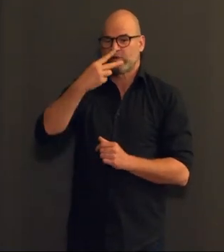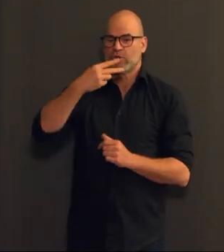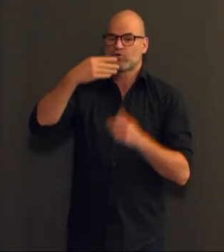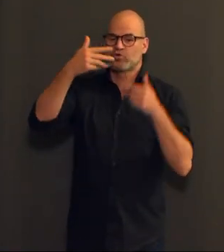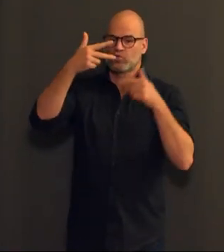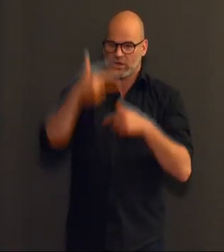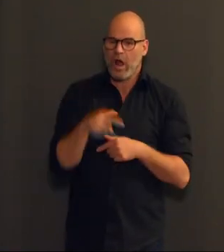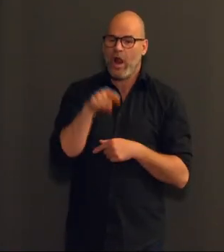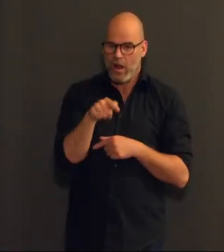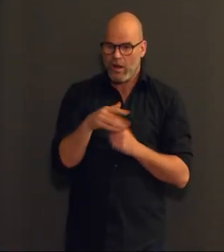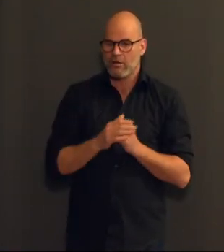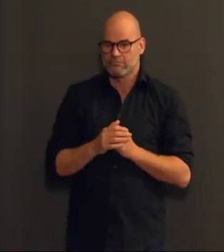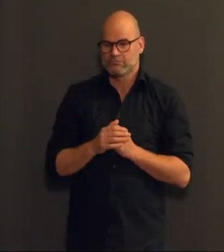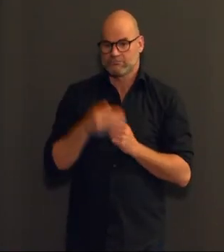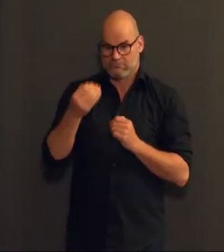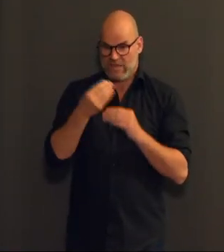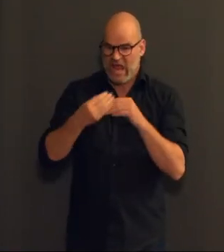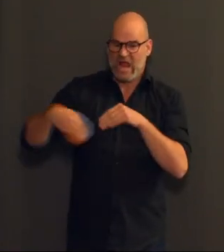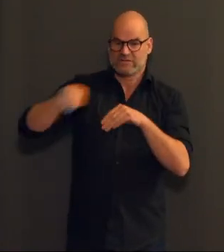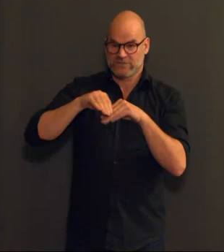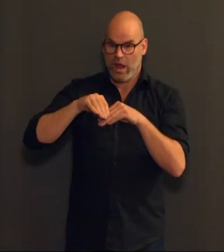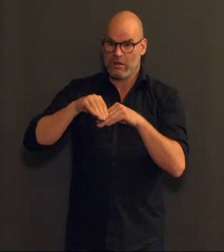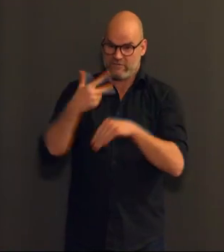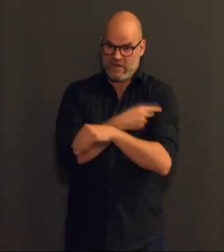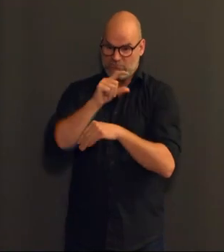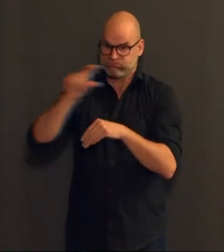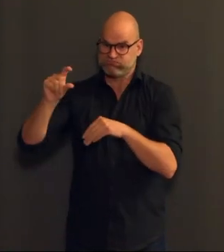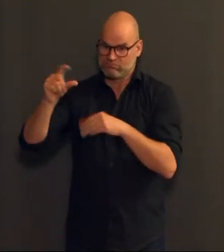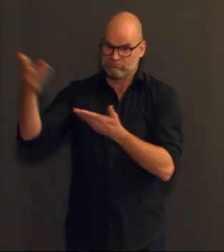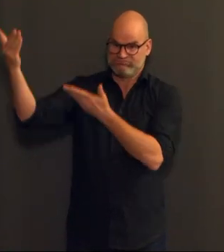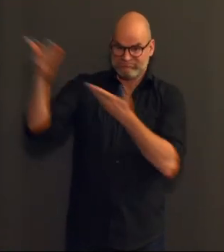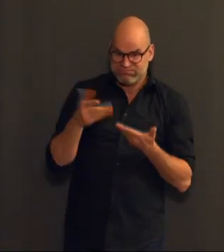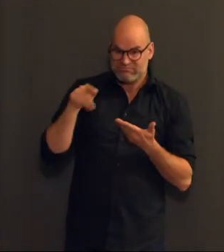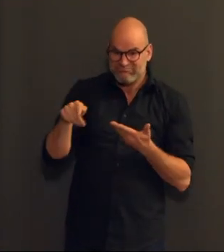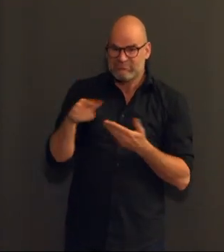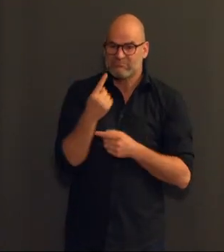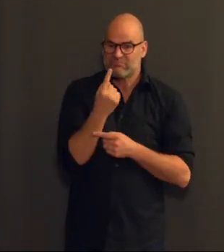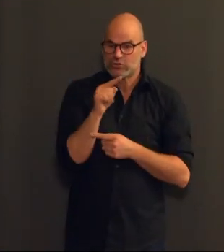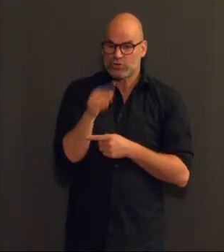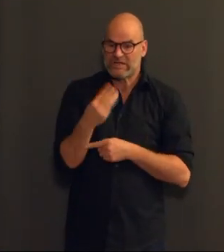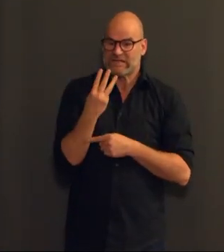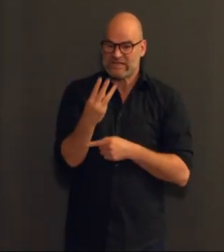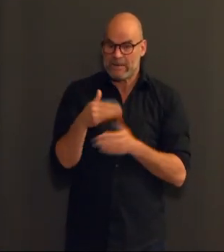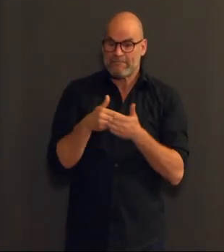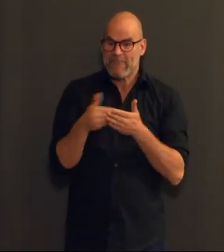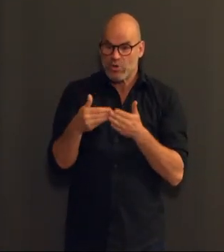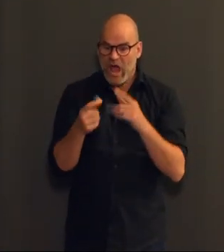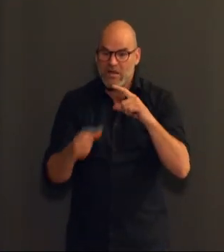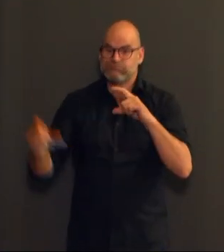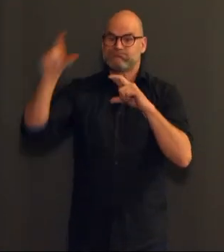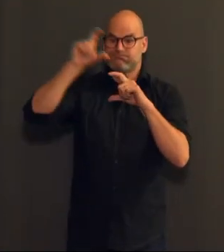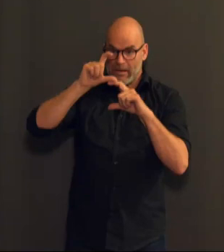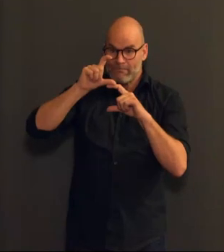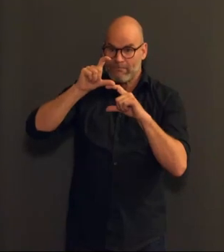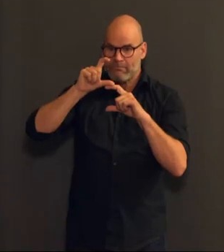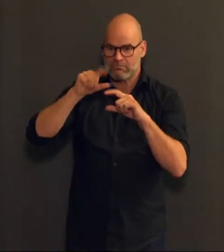Ongeveer 1,3 miljoen extra vaccins zullen versneld geleverd worden. De eerste levering gebeurt reeds in de